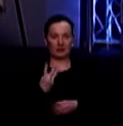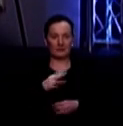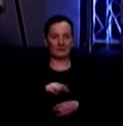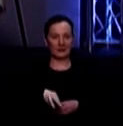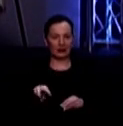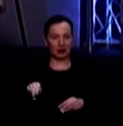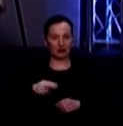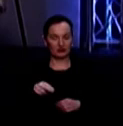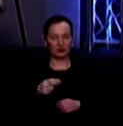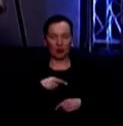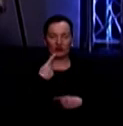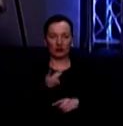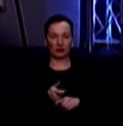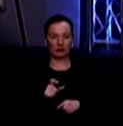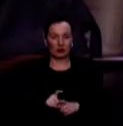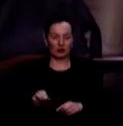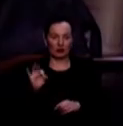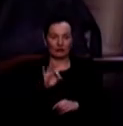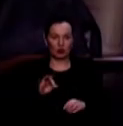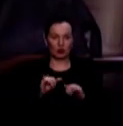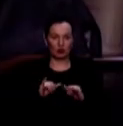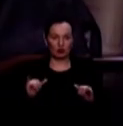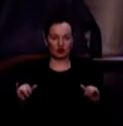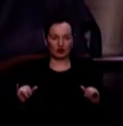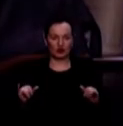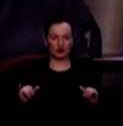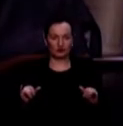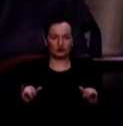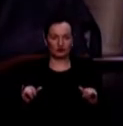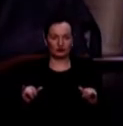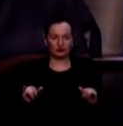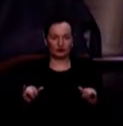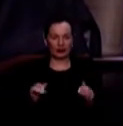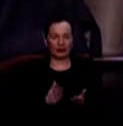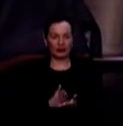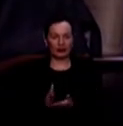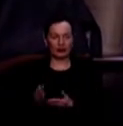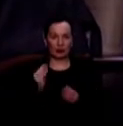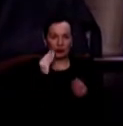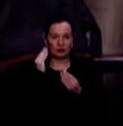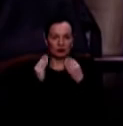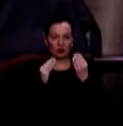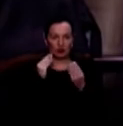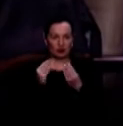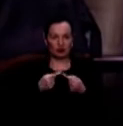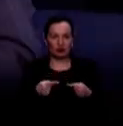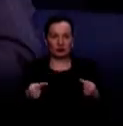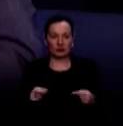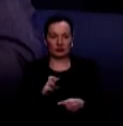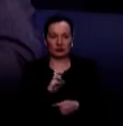Ми говорили більше про розширення лінійки косметологічних засобів